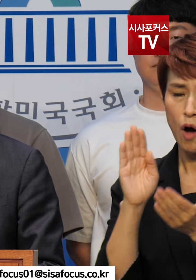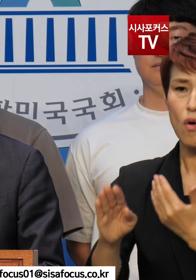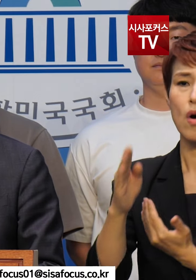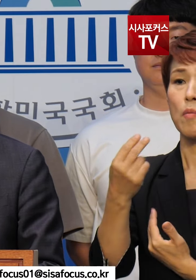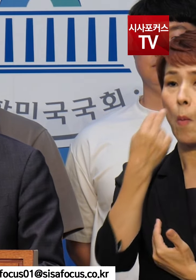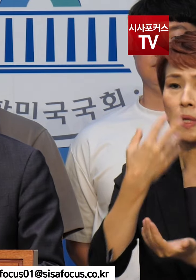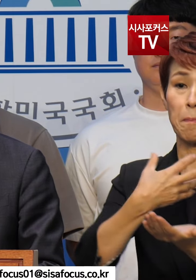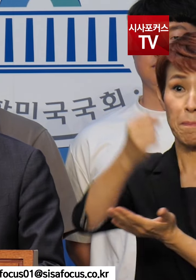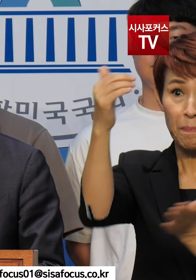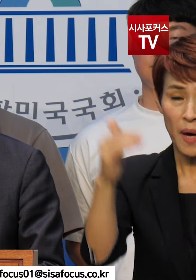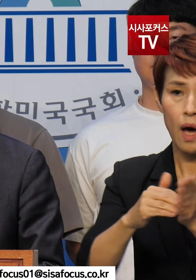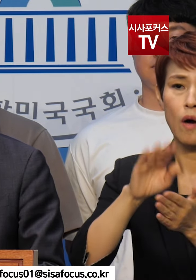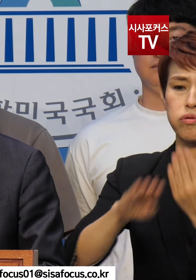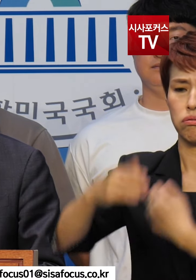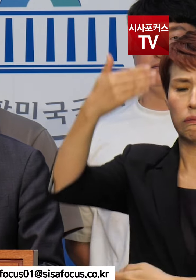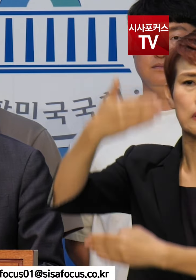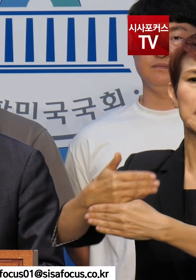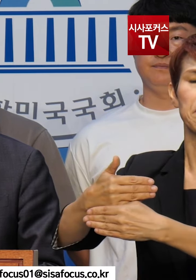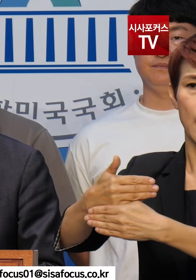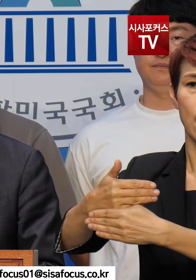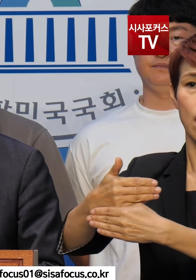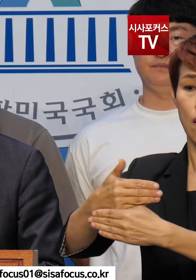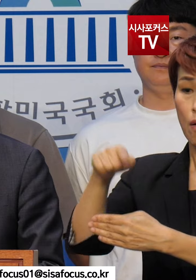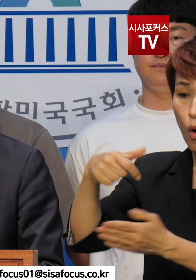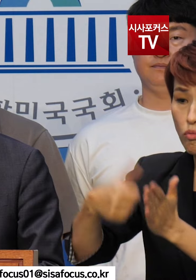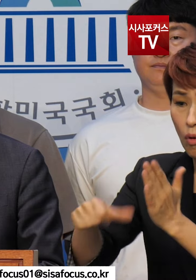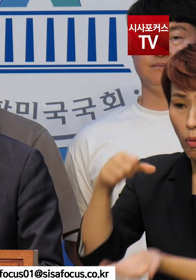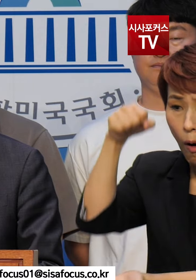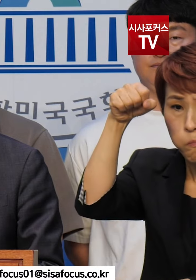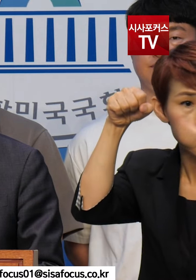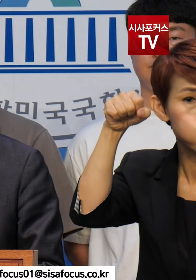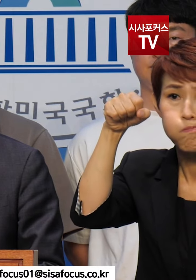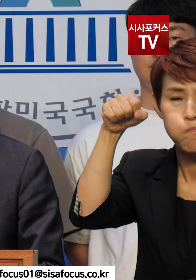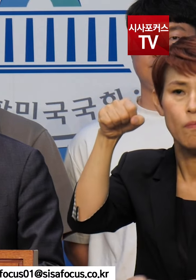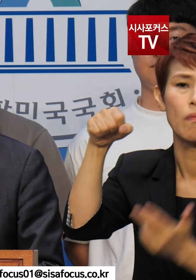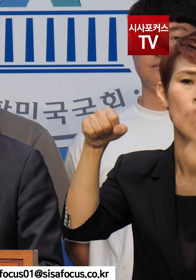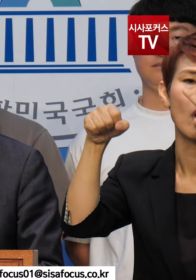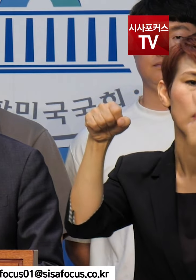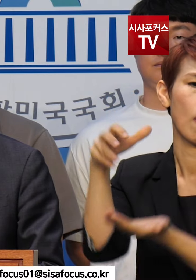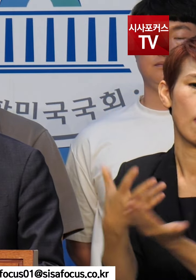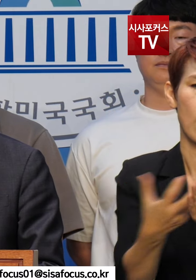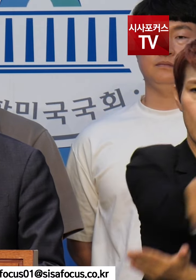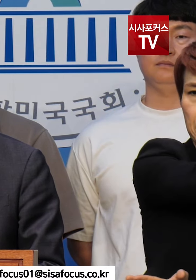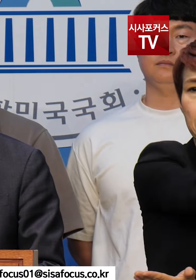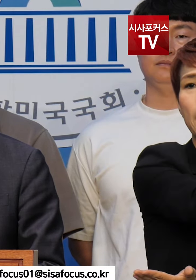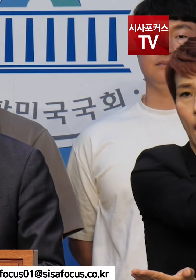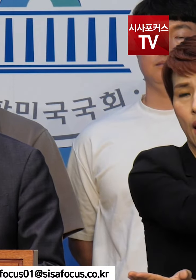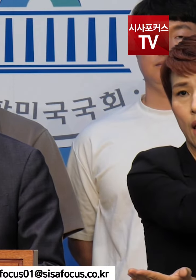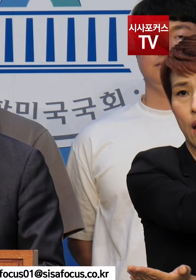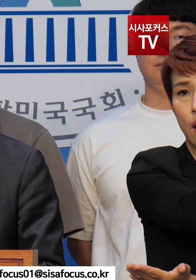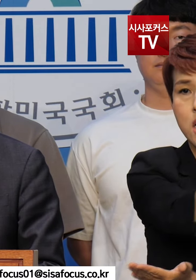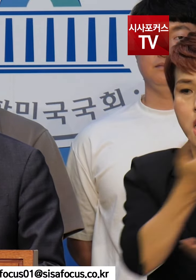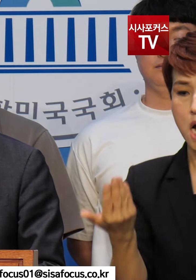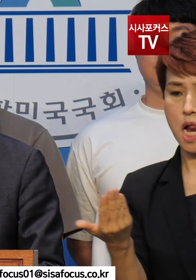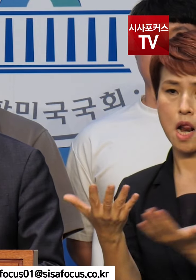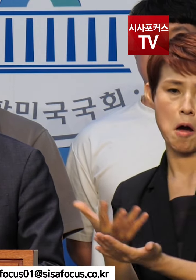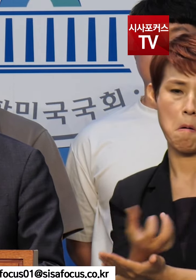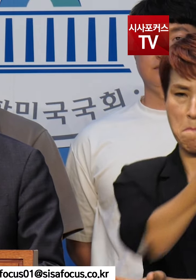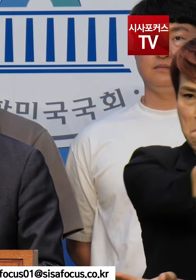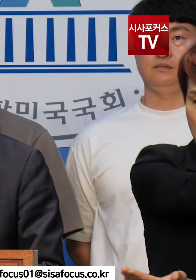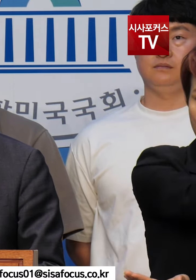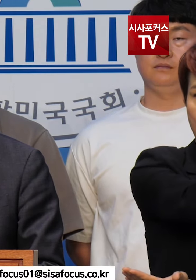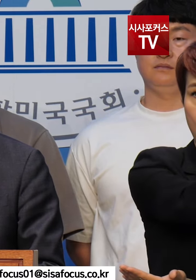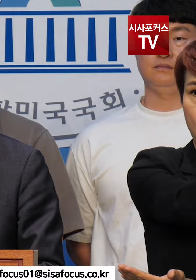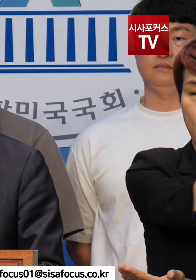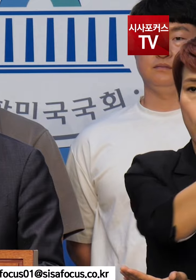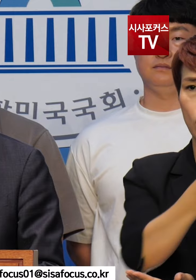문을 닫았습니다. 구미공장에서 생산하던 물량은 평택으로 이전시켰습니다. 일감만 챙기고 수십 년